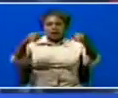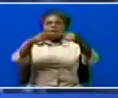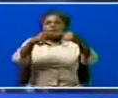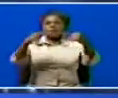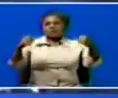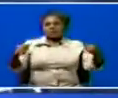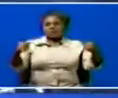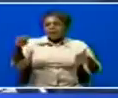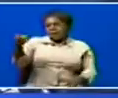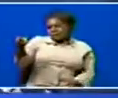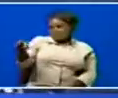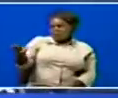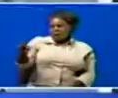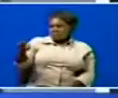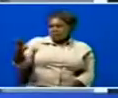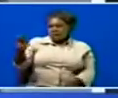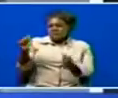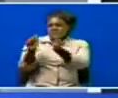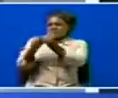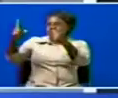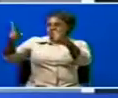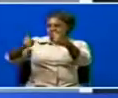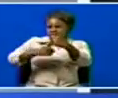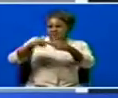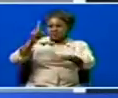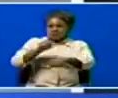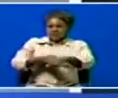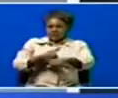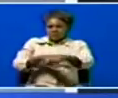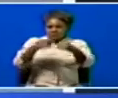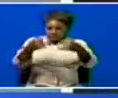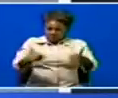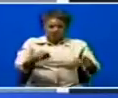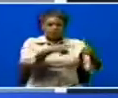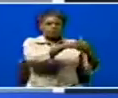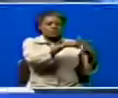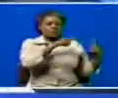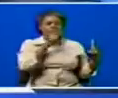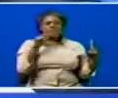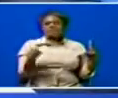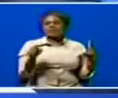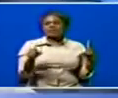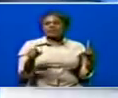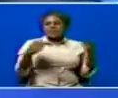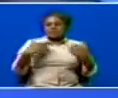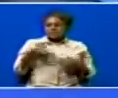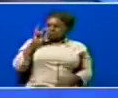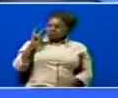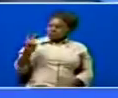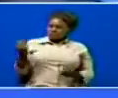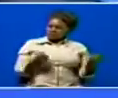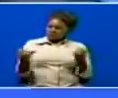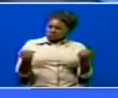upinzani, alipigwa kwa risasi mara 16 kwa kile anachoita jaribio la mauaji. Walioangalia gari